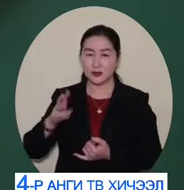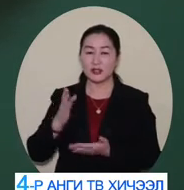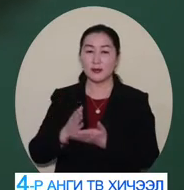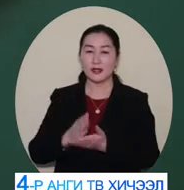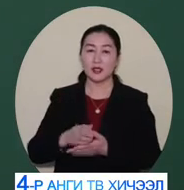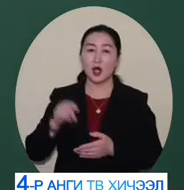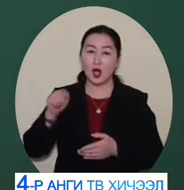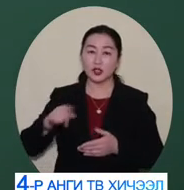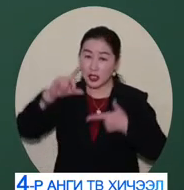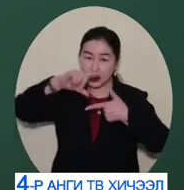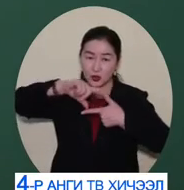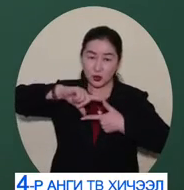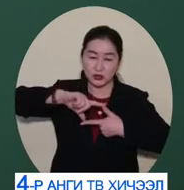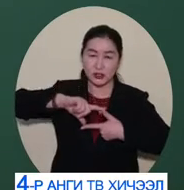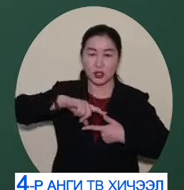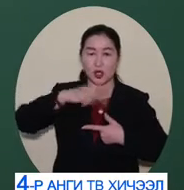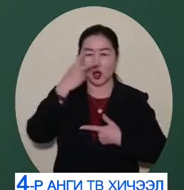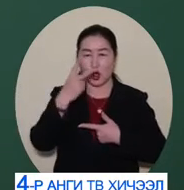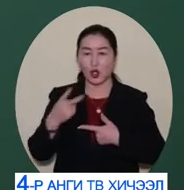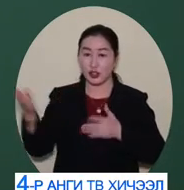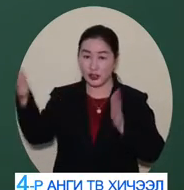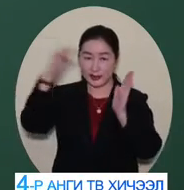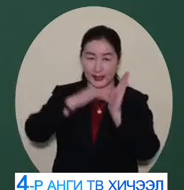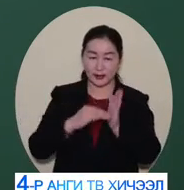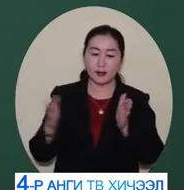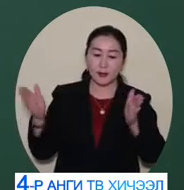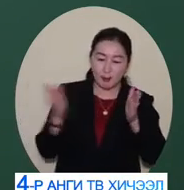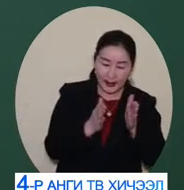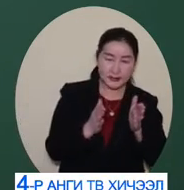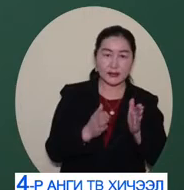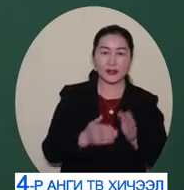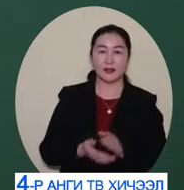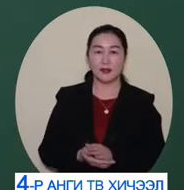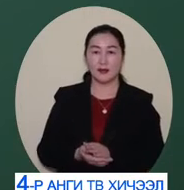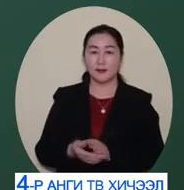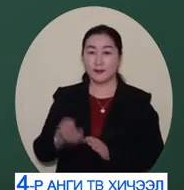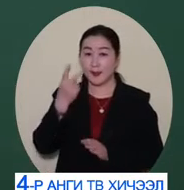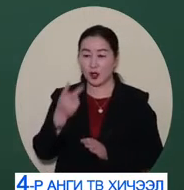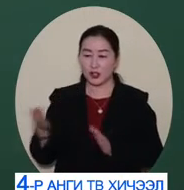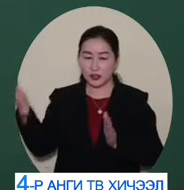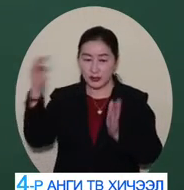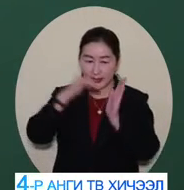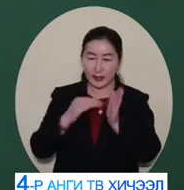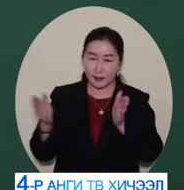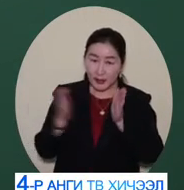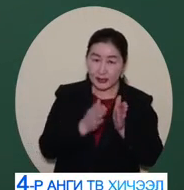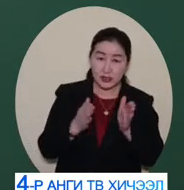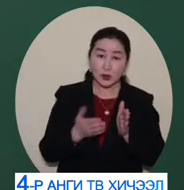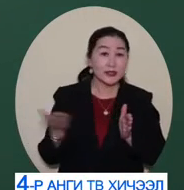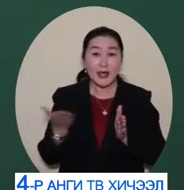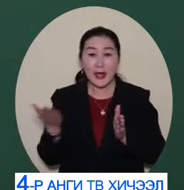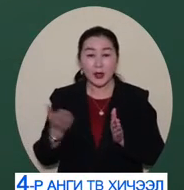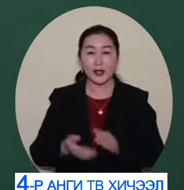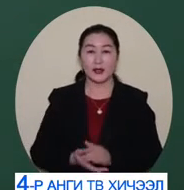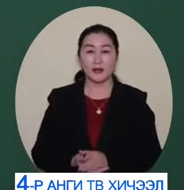Одоо энэ дүрсийг 2 дахин багасгая тийм ээ. 2 дахин багасгая. 2 дахин багасгахын тулд яаг гэж бодож байна та